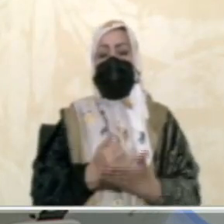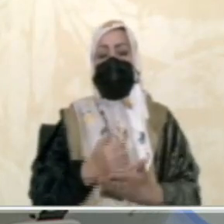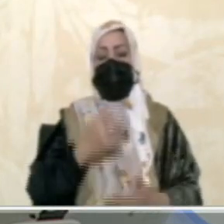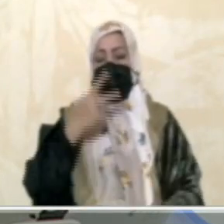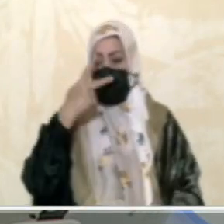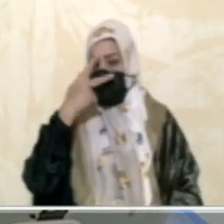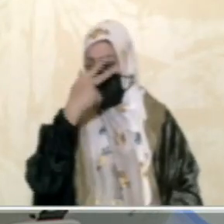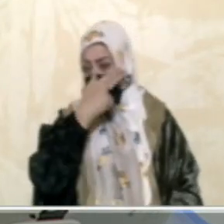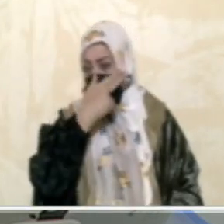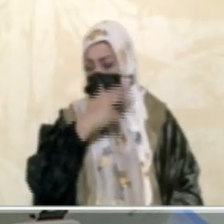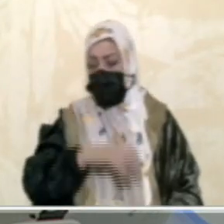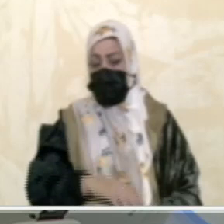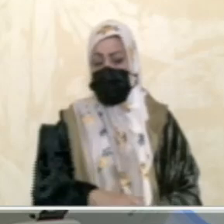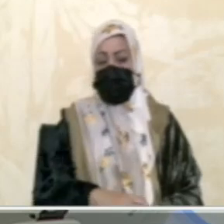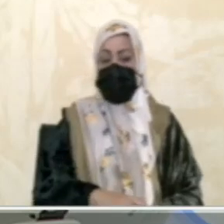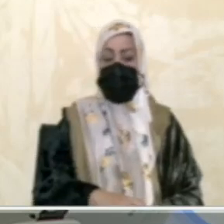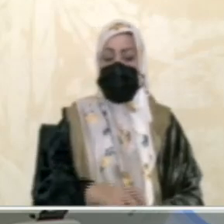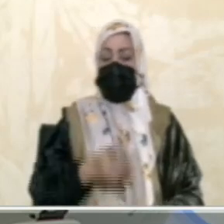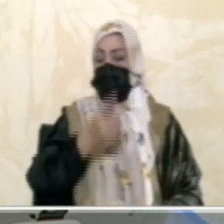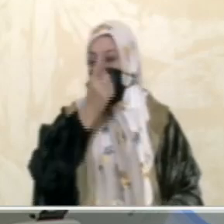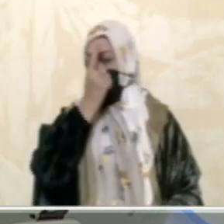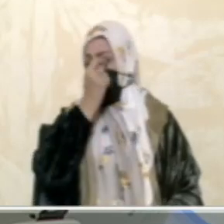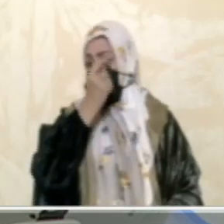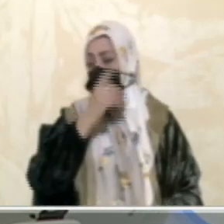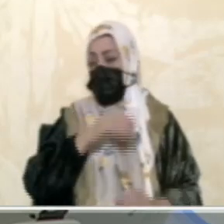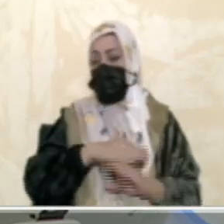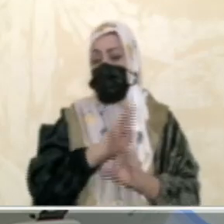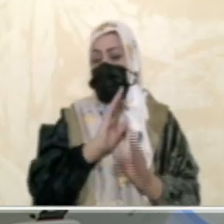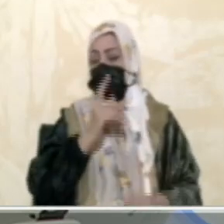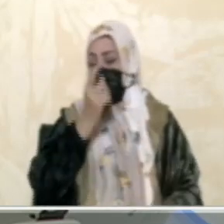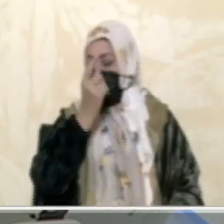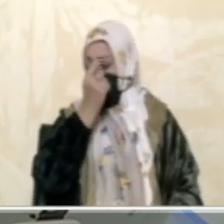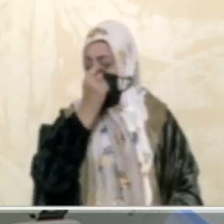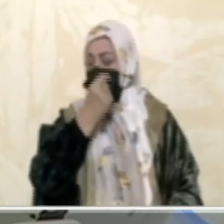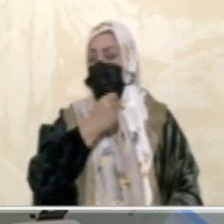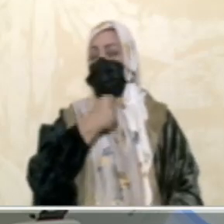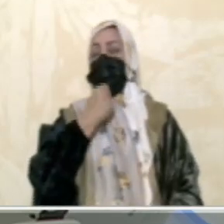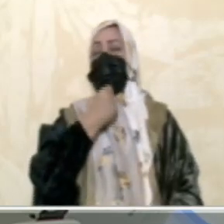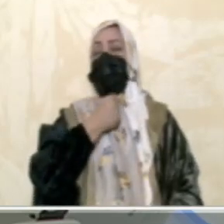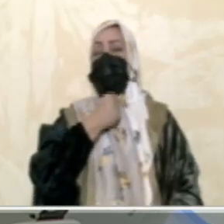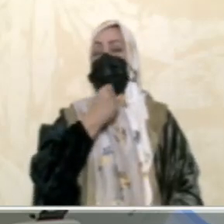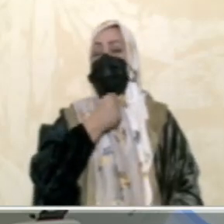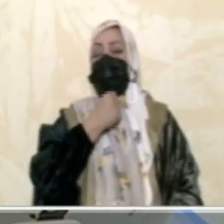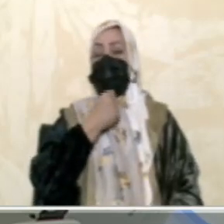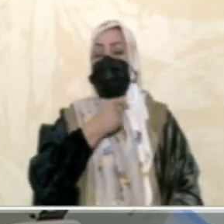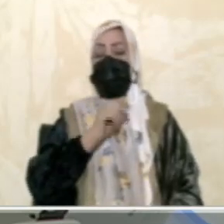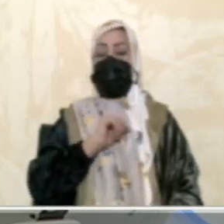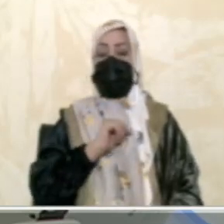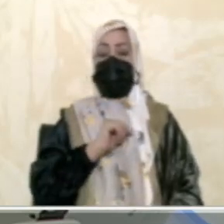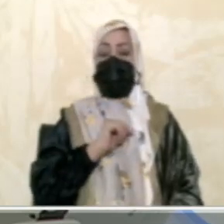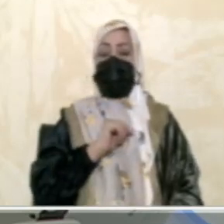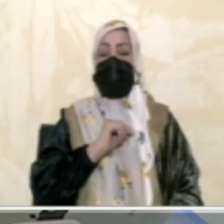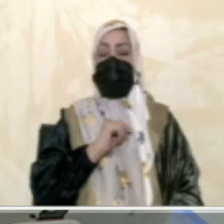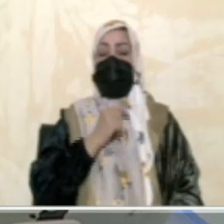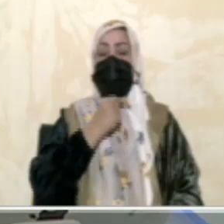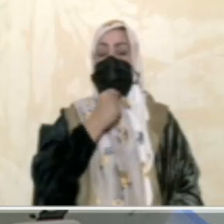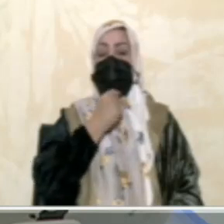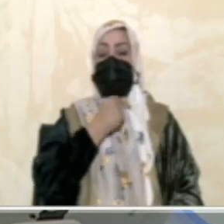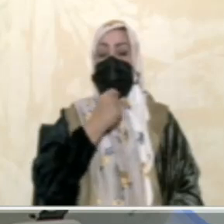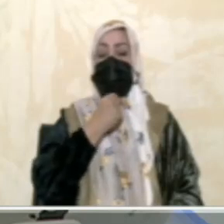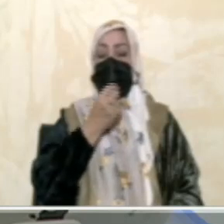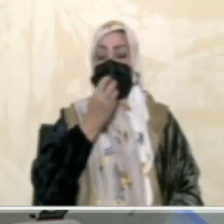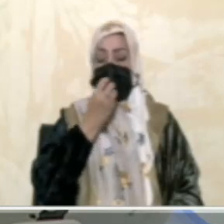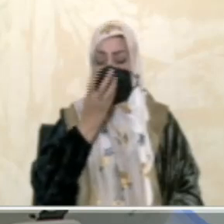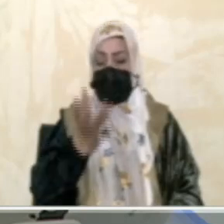قطره قطره العين قال اجد طعم هذه القطره في الحلق قطره العين